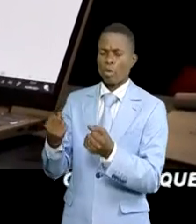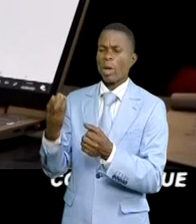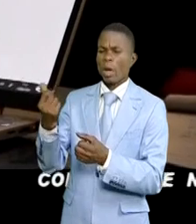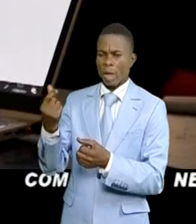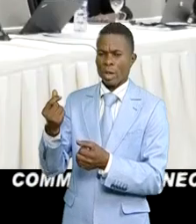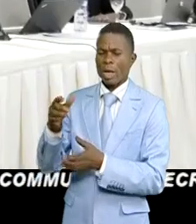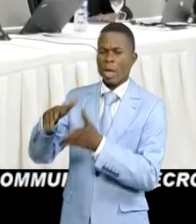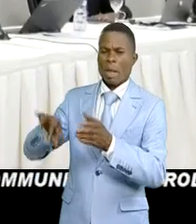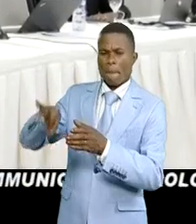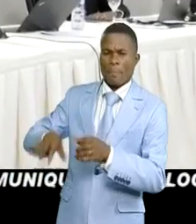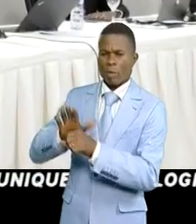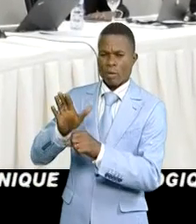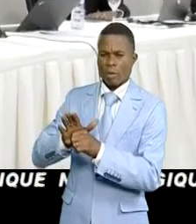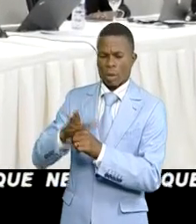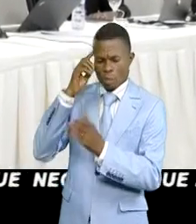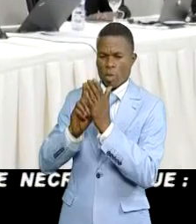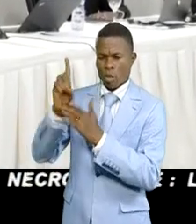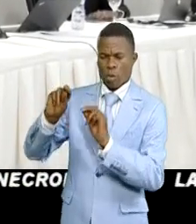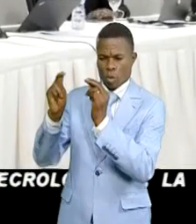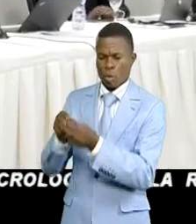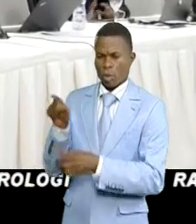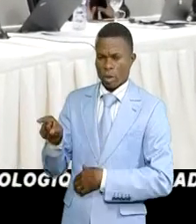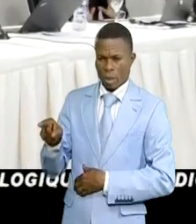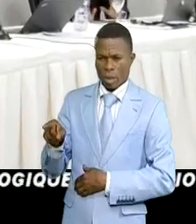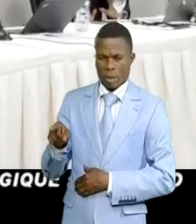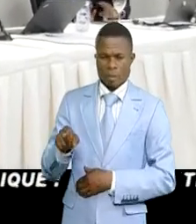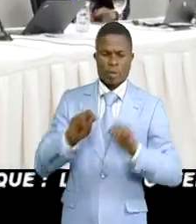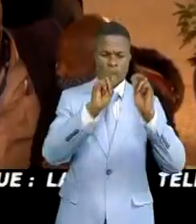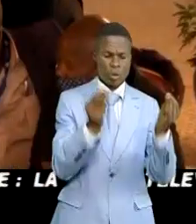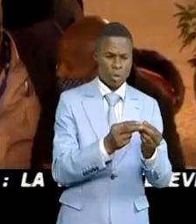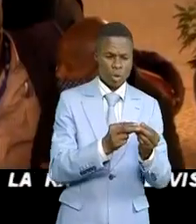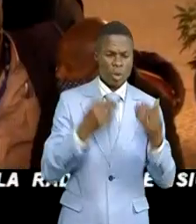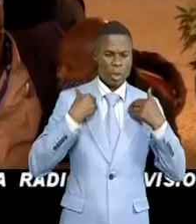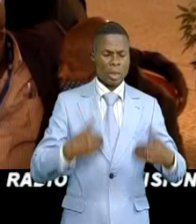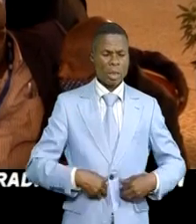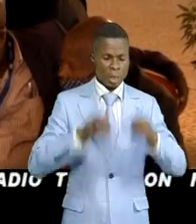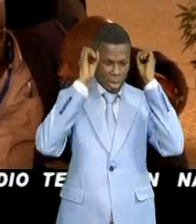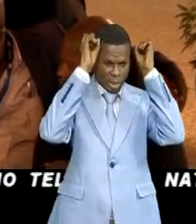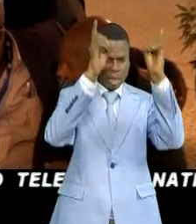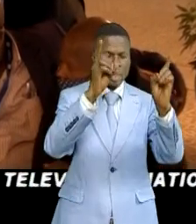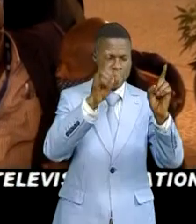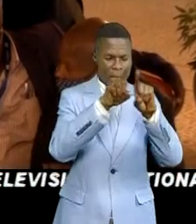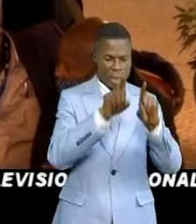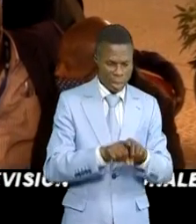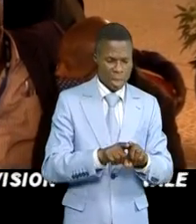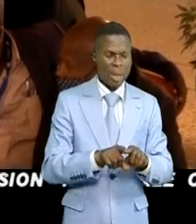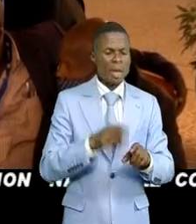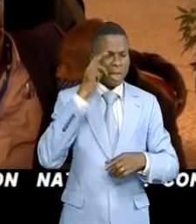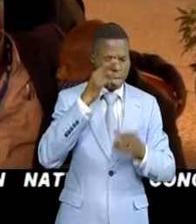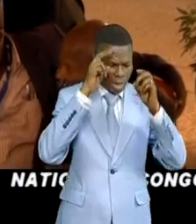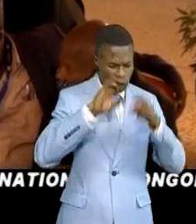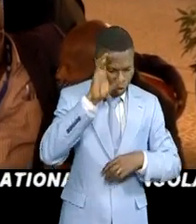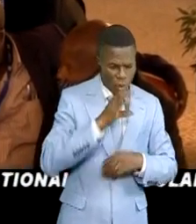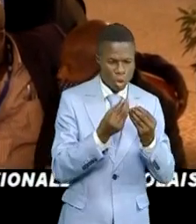et les partenaires pour le décollage de ces secteurs. Ceux de la commission santé et éducation ont, eux, aussi